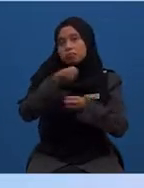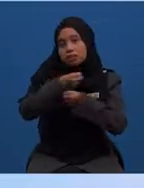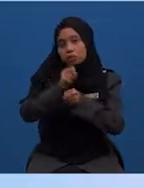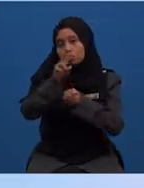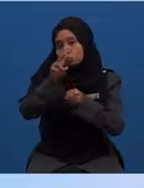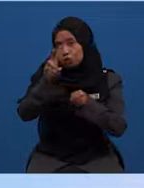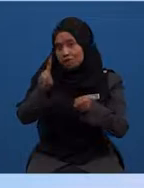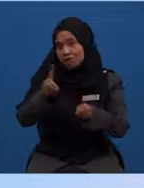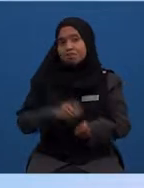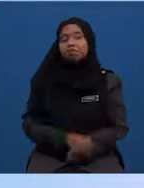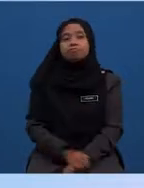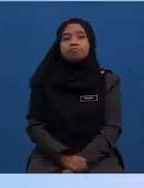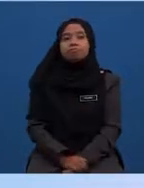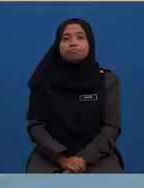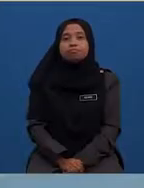dimensi.